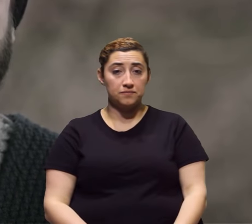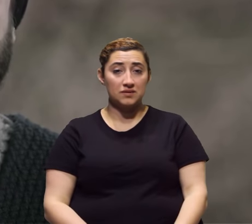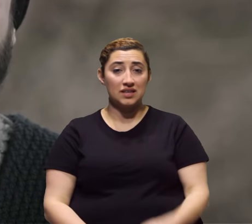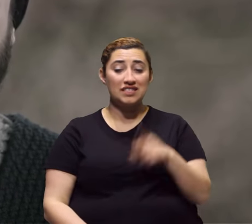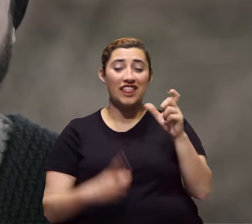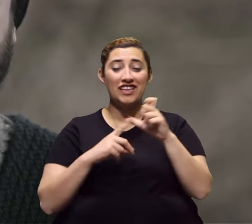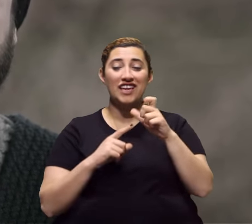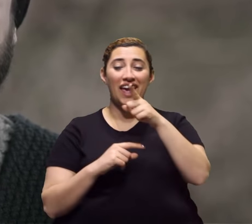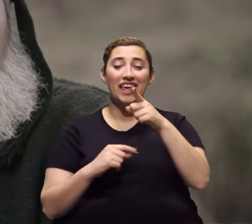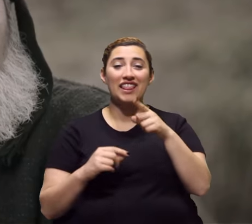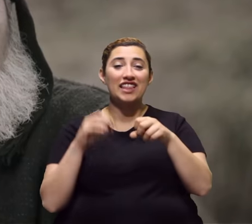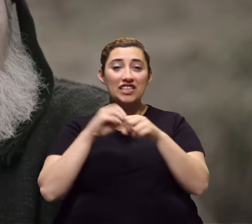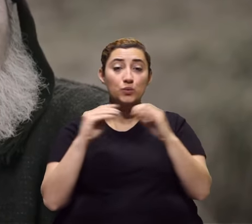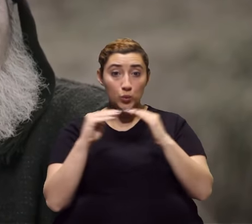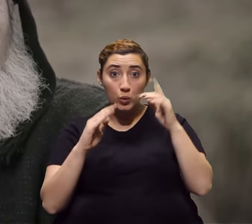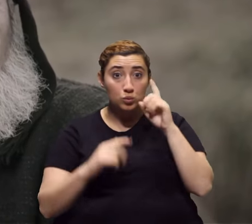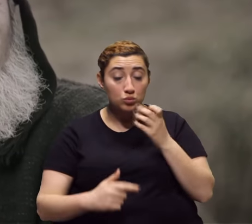Layık mısın şeyhinin muhabbetine?